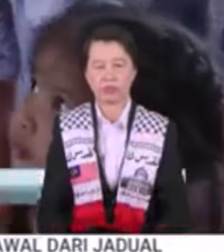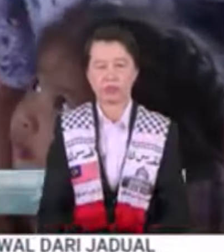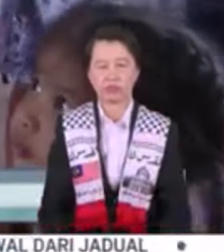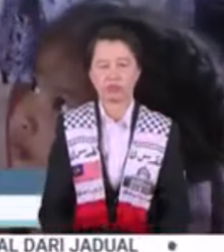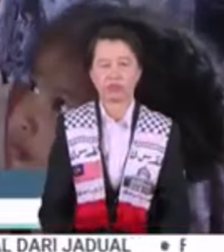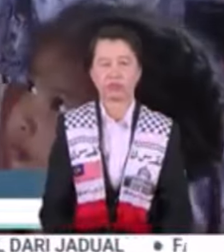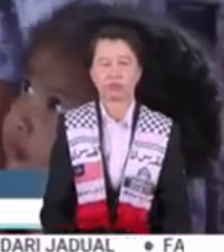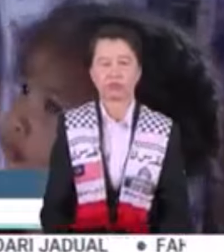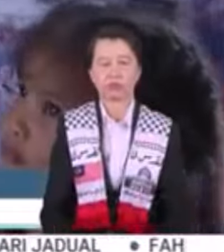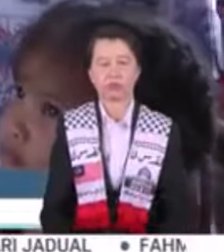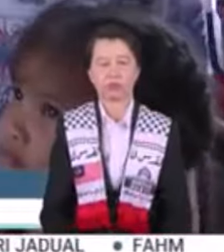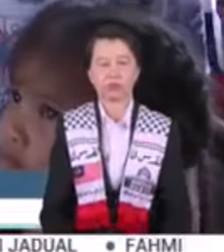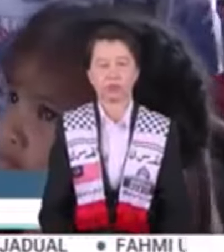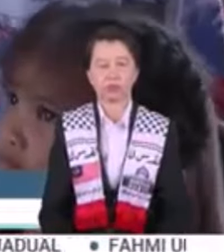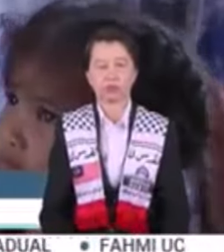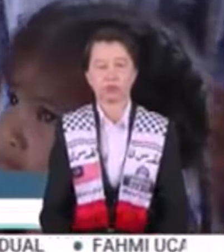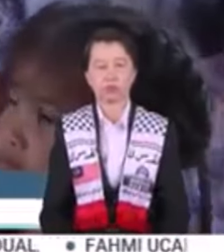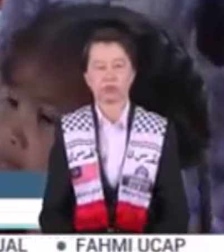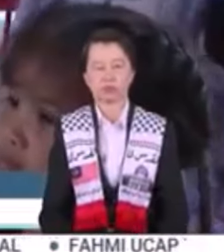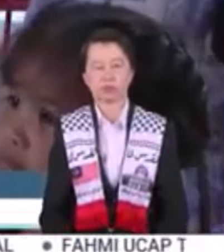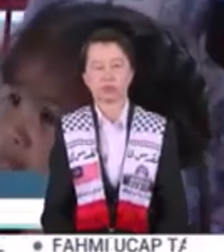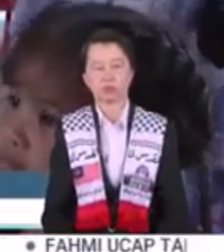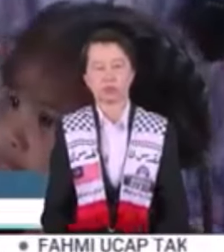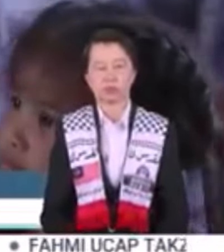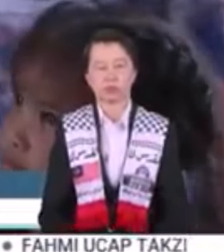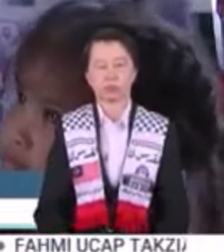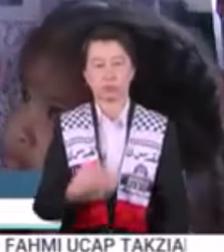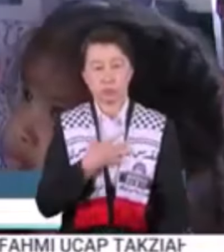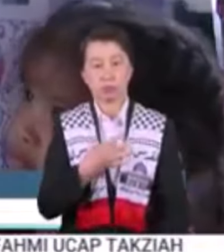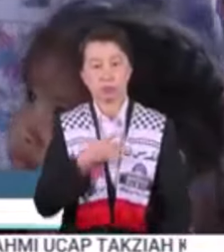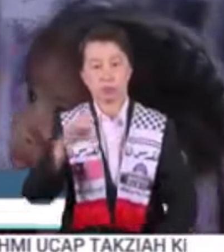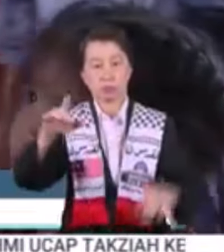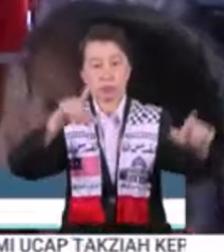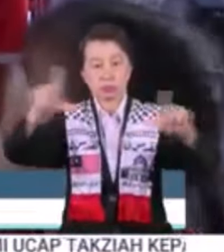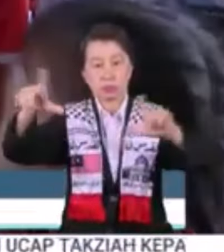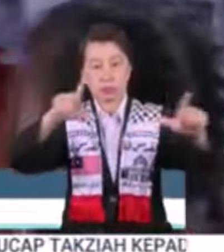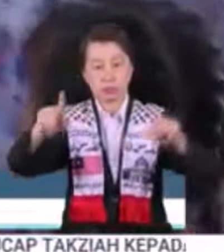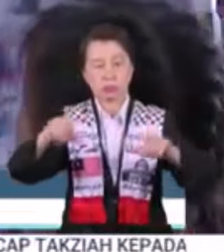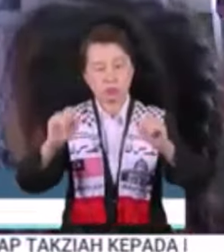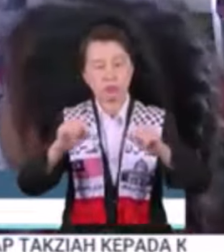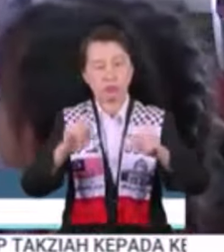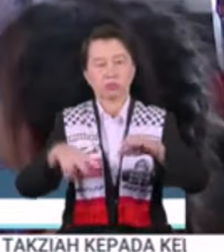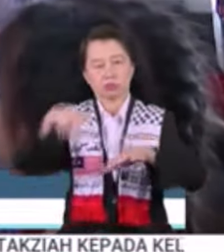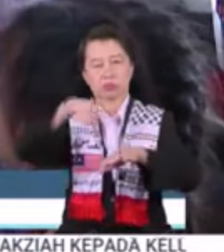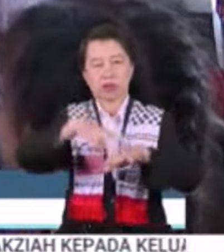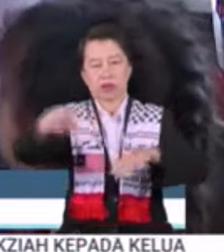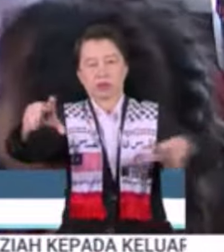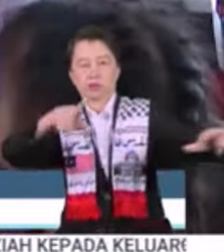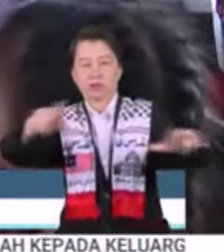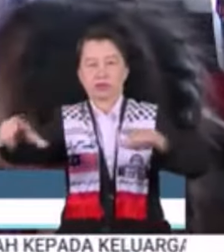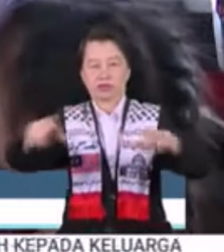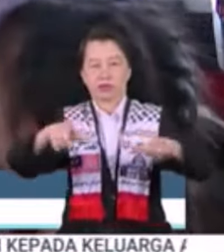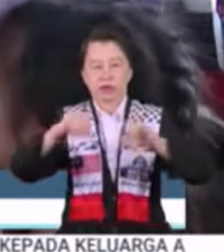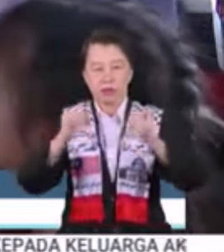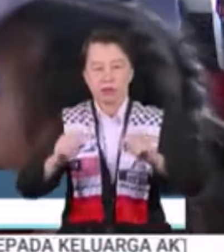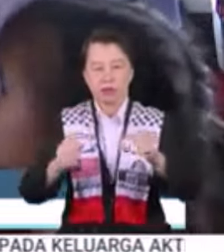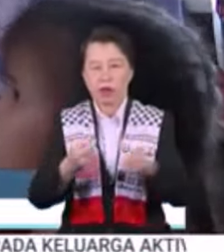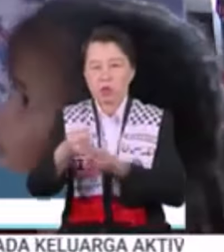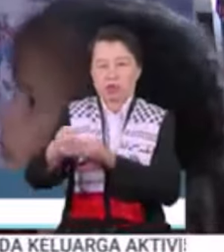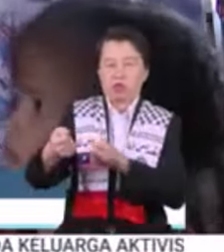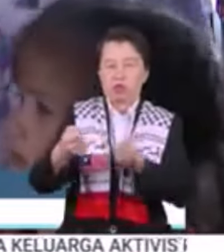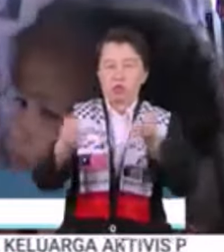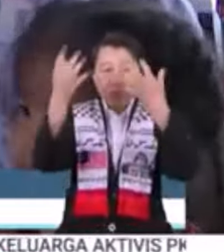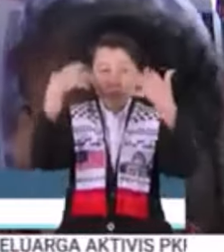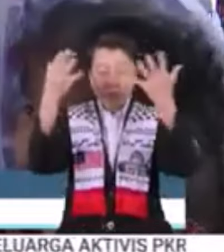Lagi. Ada naik jentera ke? Dapat naik jentera. Dapat mandi.